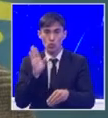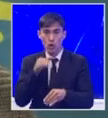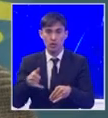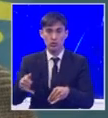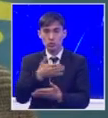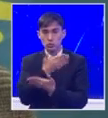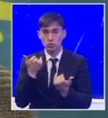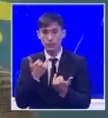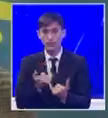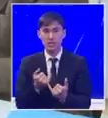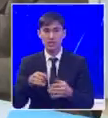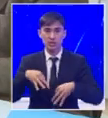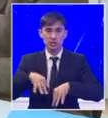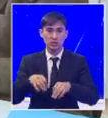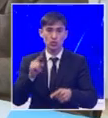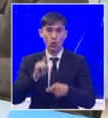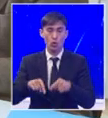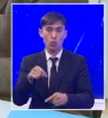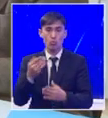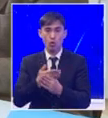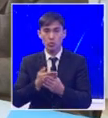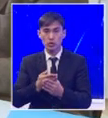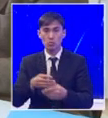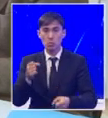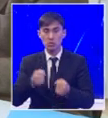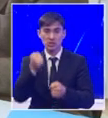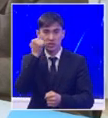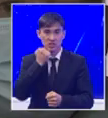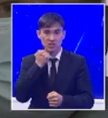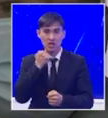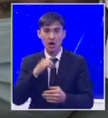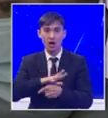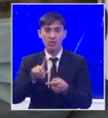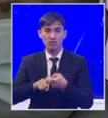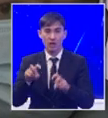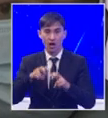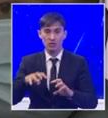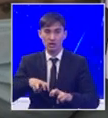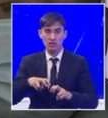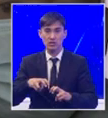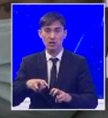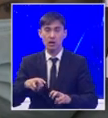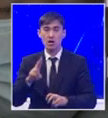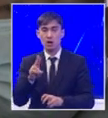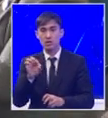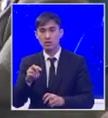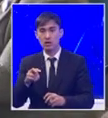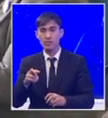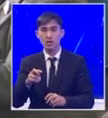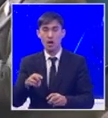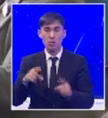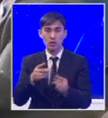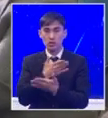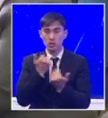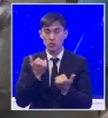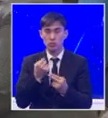жедел жәрдем көліктері ескі. 2 күннің бірінде сынады. Ауданда коронавирус анықтайтын компьютерлік томография аппараты, оттегі станциясы